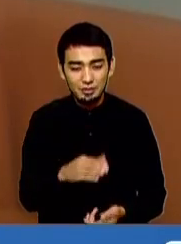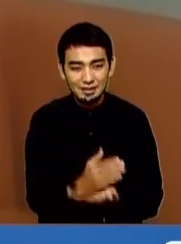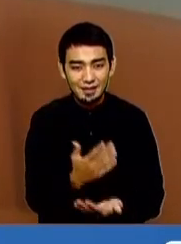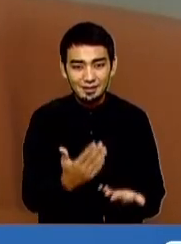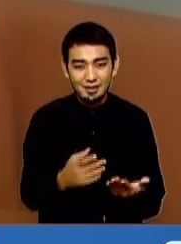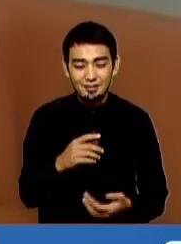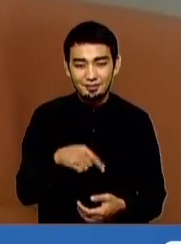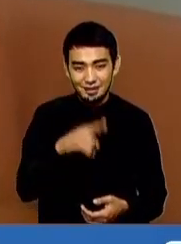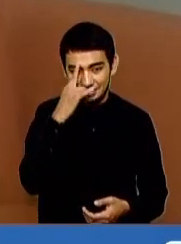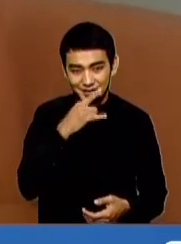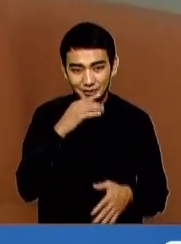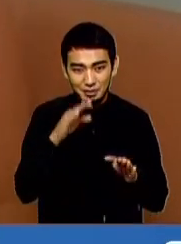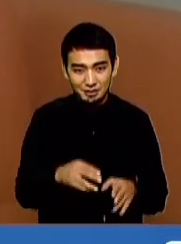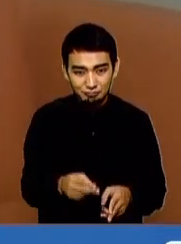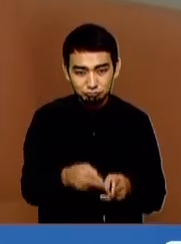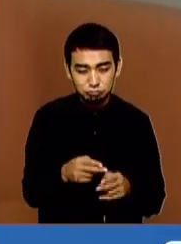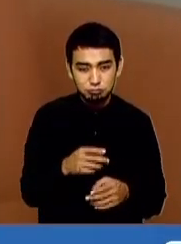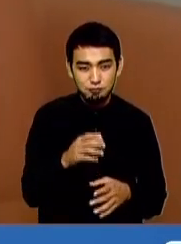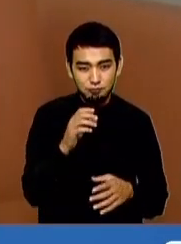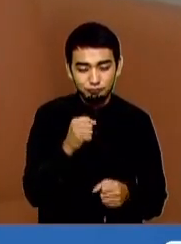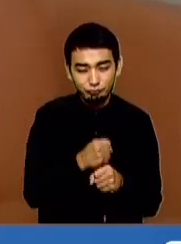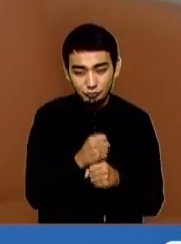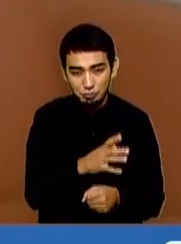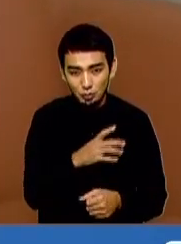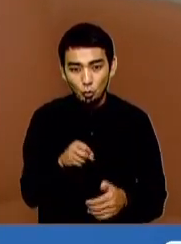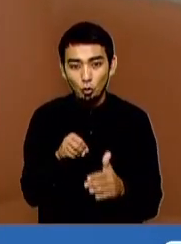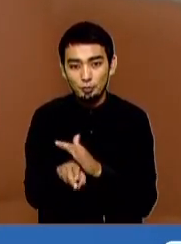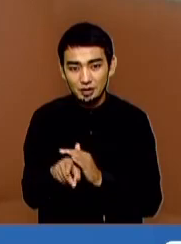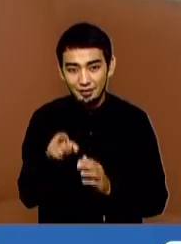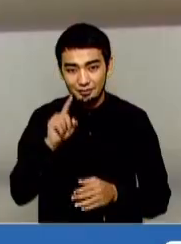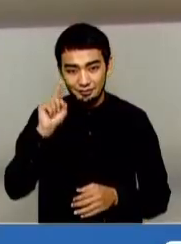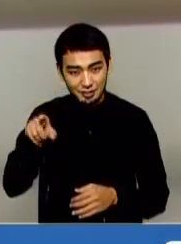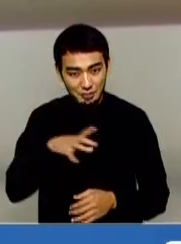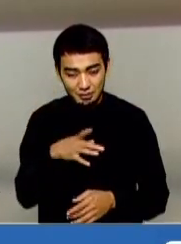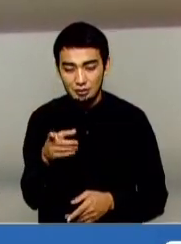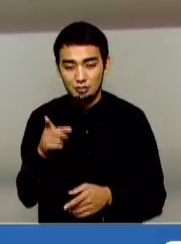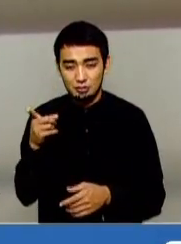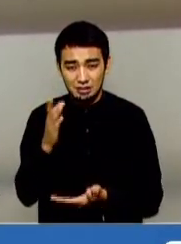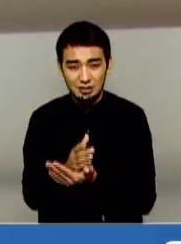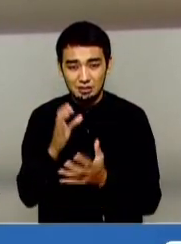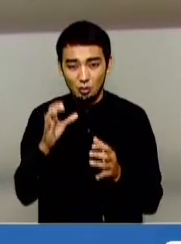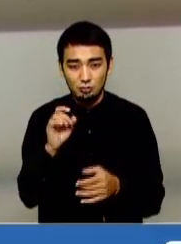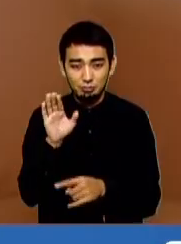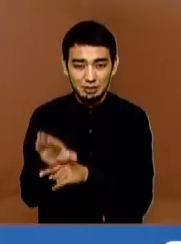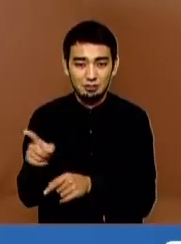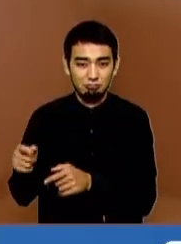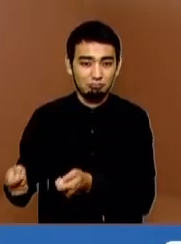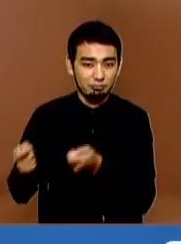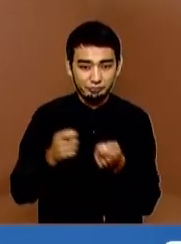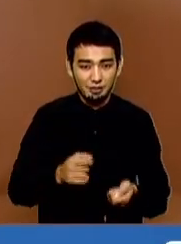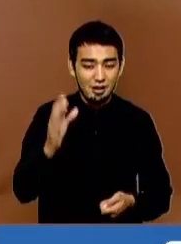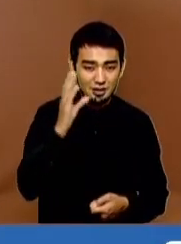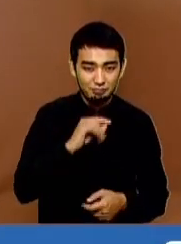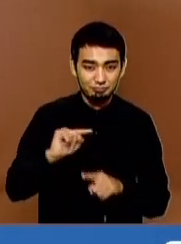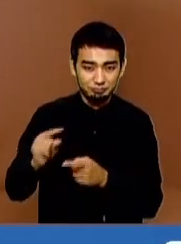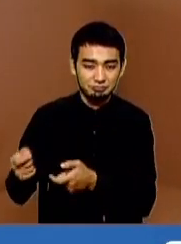қылмыс жасаған азамат қашып кетсе өз мемлекетіне, оны сол мемлекетте ұстап бізге жеткізіп беруге барлық мүмкіндік бар. Олардың қазіргі таңда